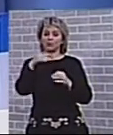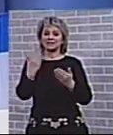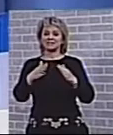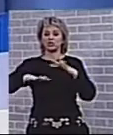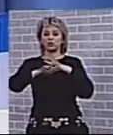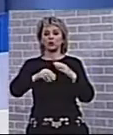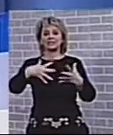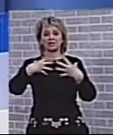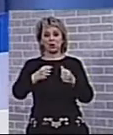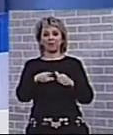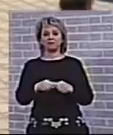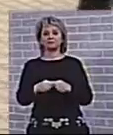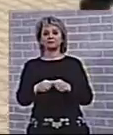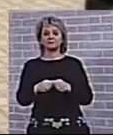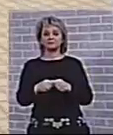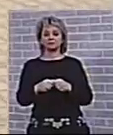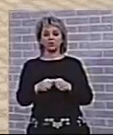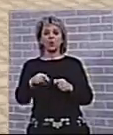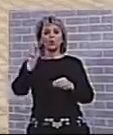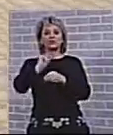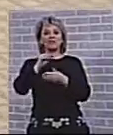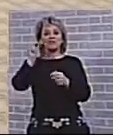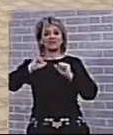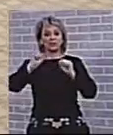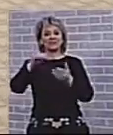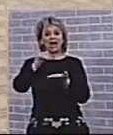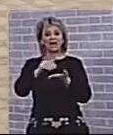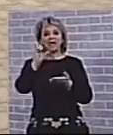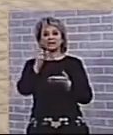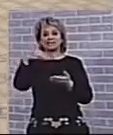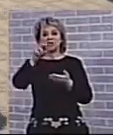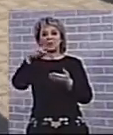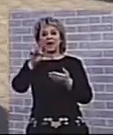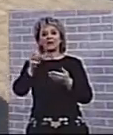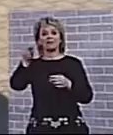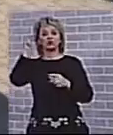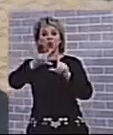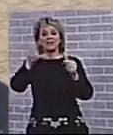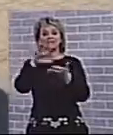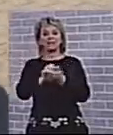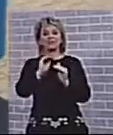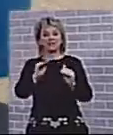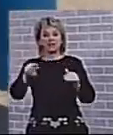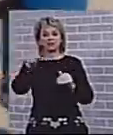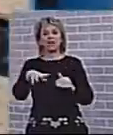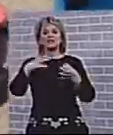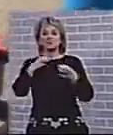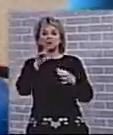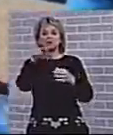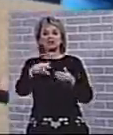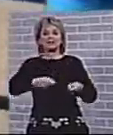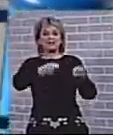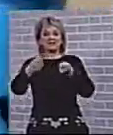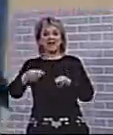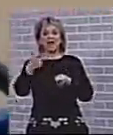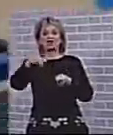Территория здоровья». Учитель физкультуры из Таганрога Александр Степанов в школе занимается с малышами, а в свободное время